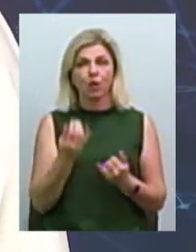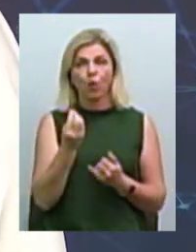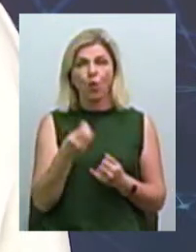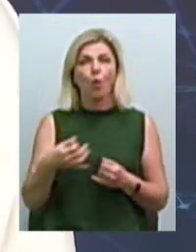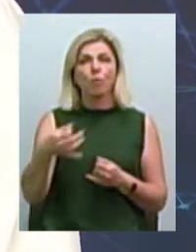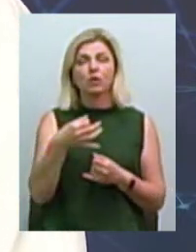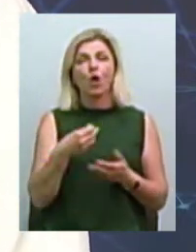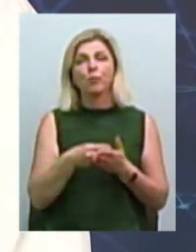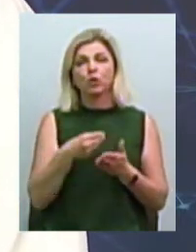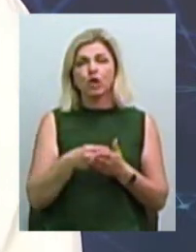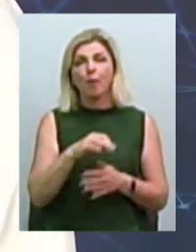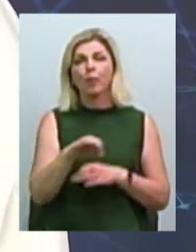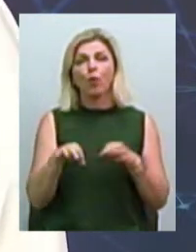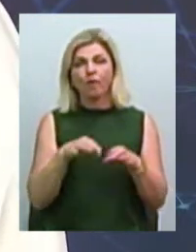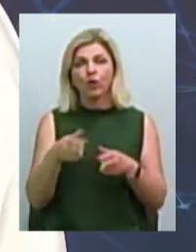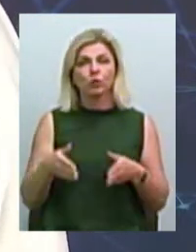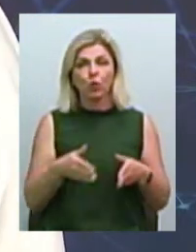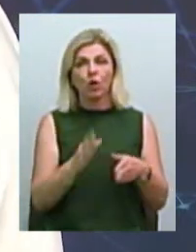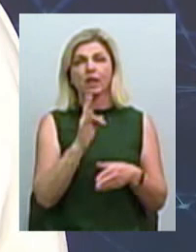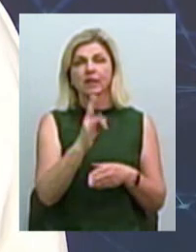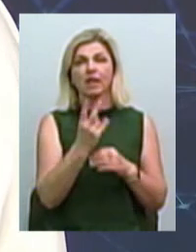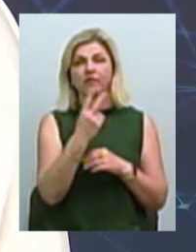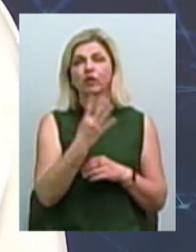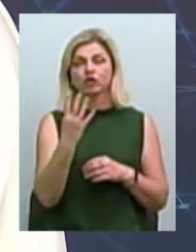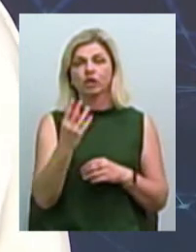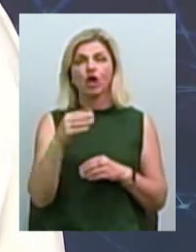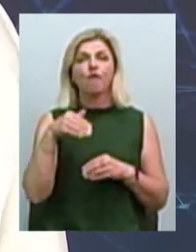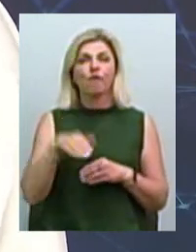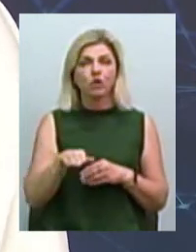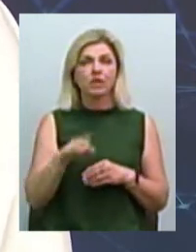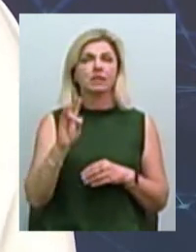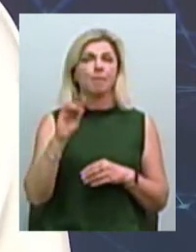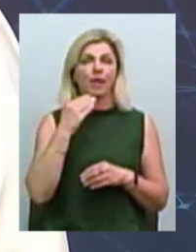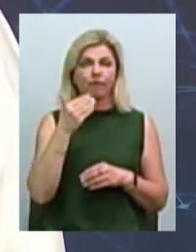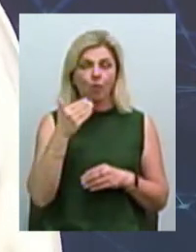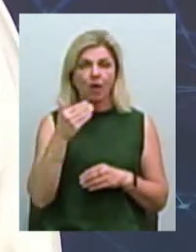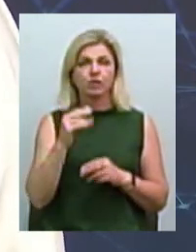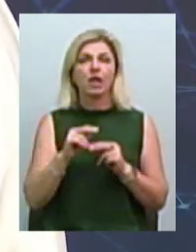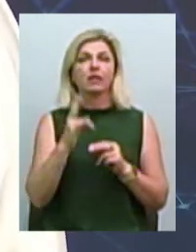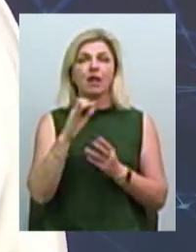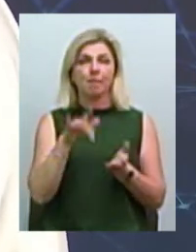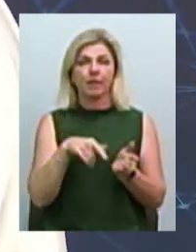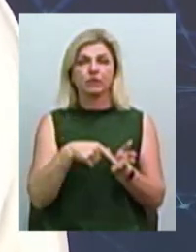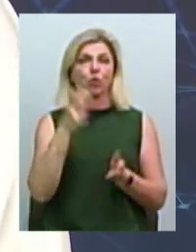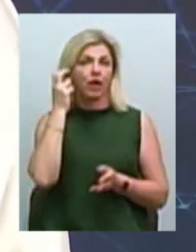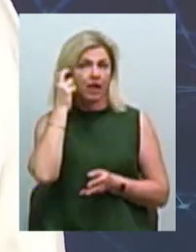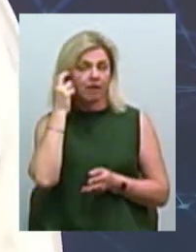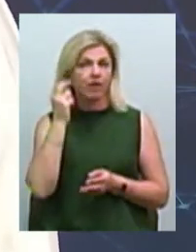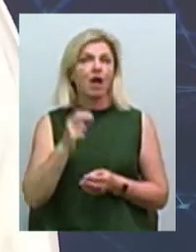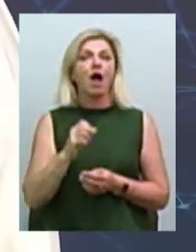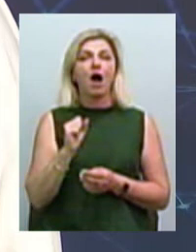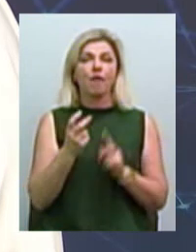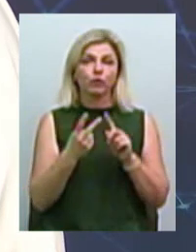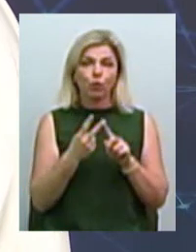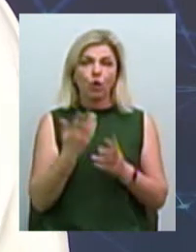обласного бюджету на проєктування дороги Н-24, тобто через Вознесенськ, Первомайськ на місто Київ, на Ульянівку. І друге, це якщо